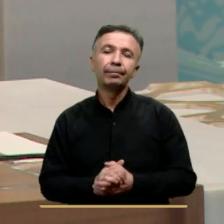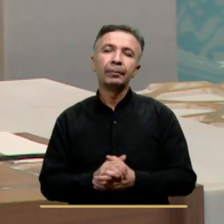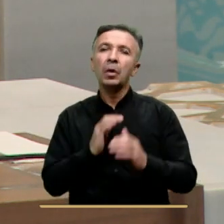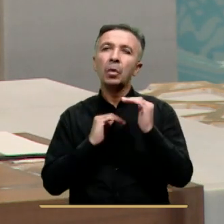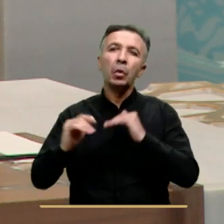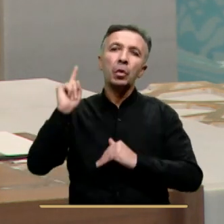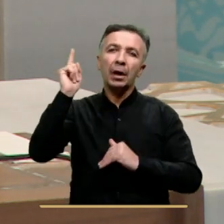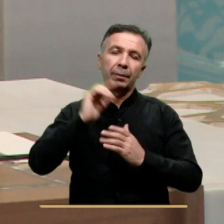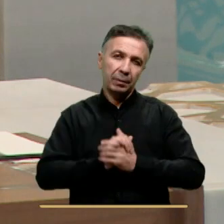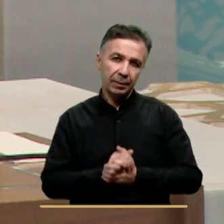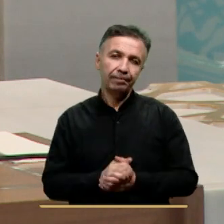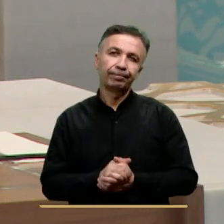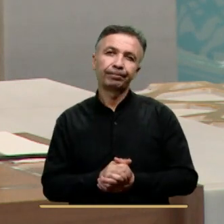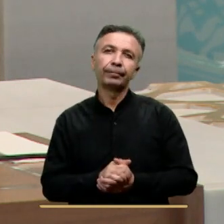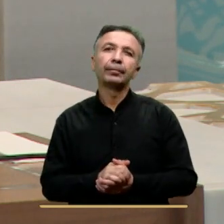Yüce